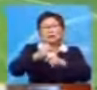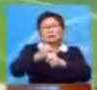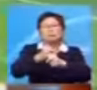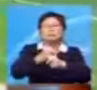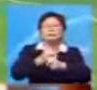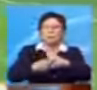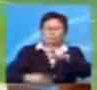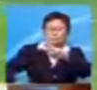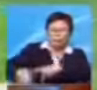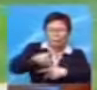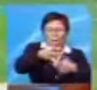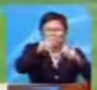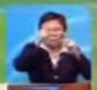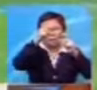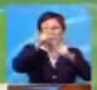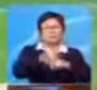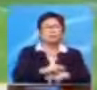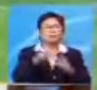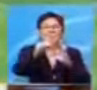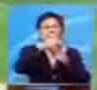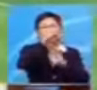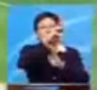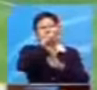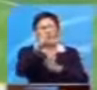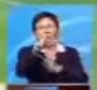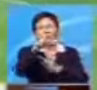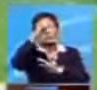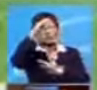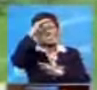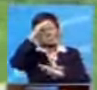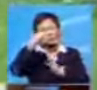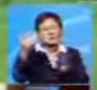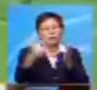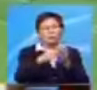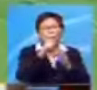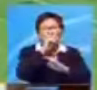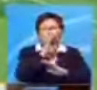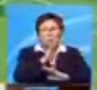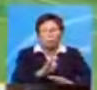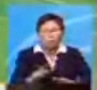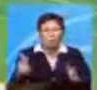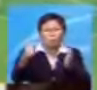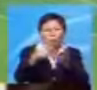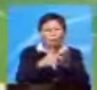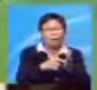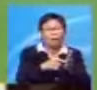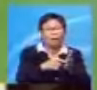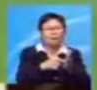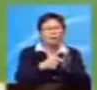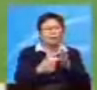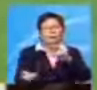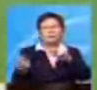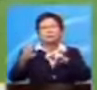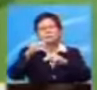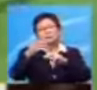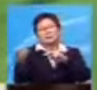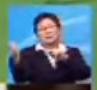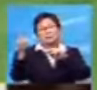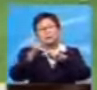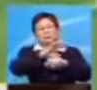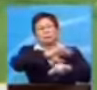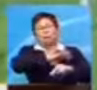kemas sepakan kencang asfaq Ali minit ke-63 stadium larkin sekali lagi sunyi seketika apabila the cops berjaya menambah gol